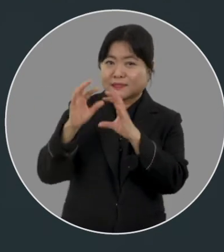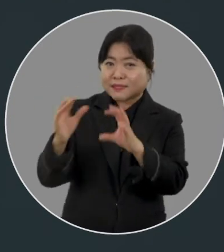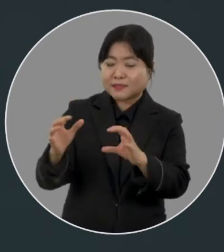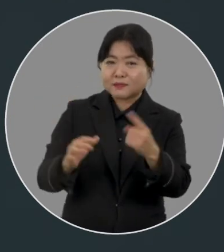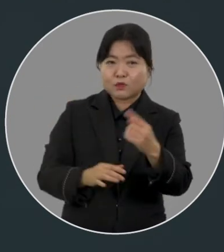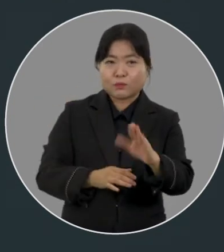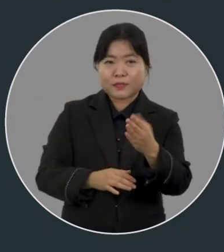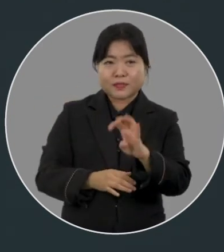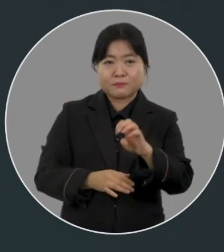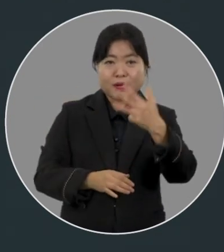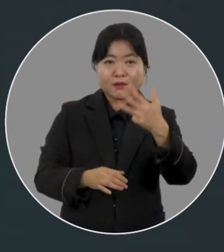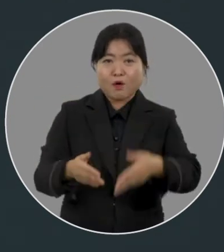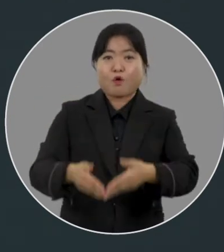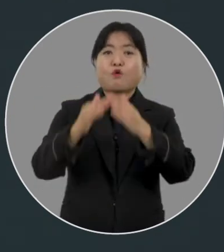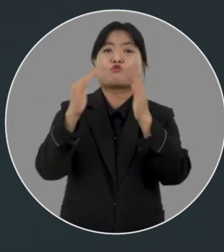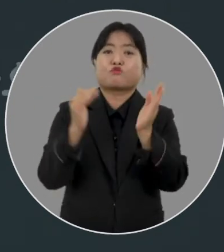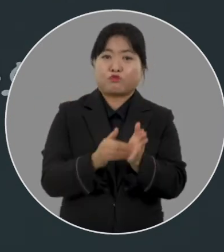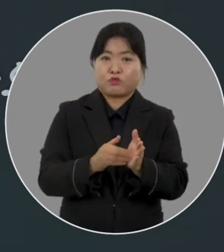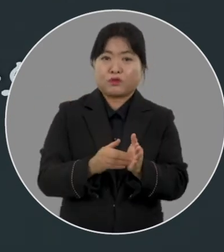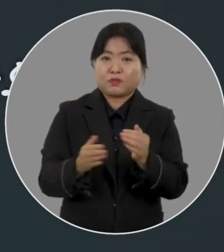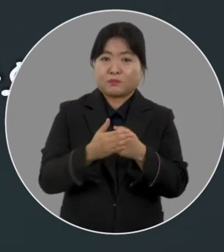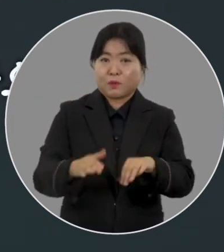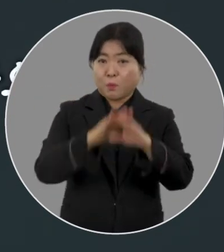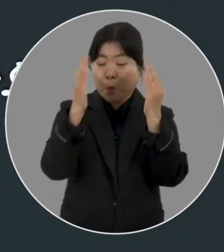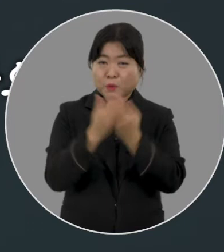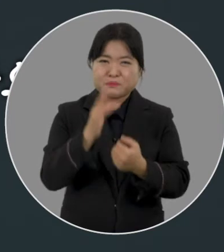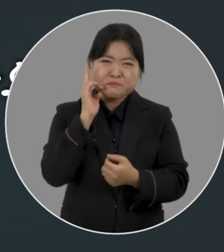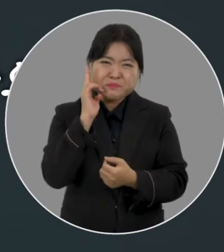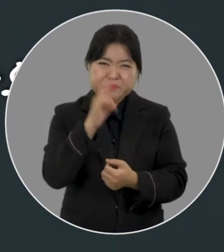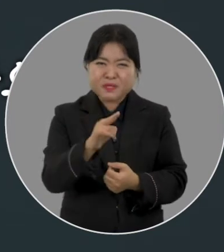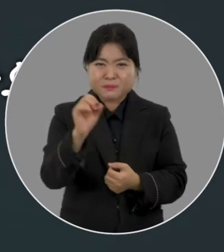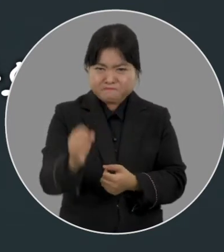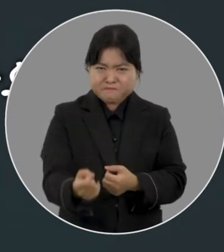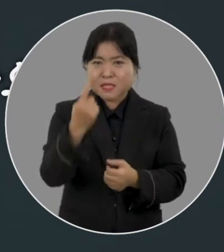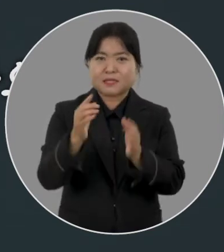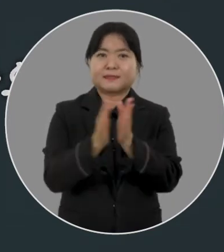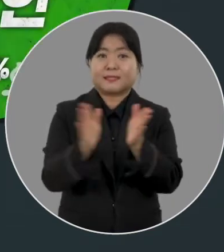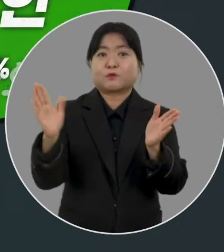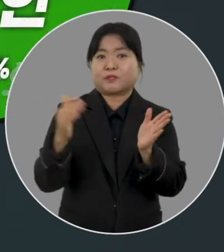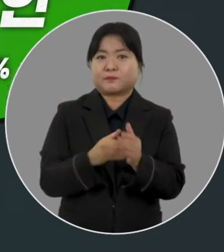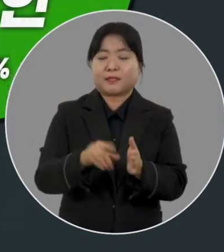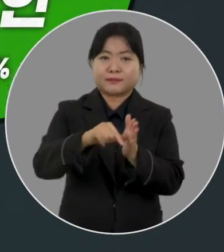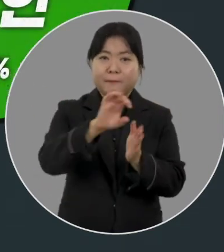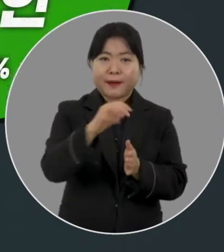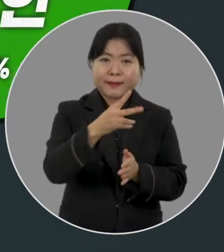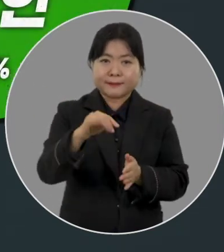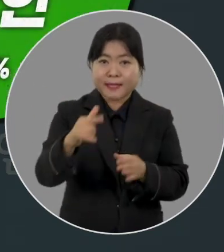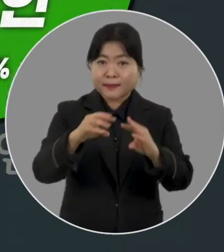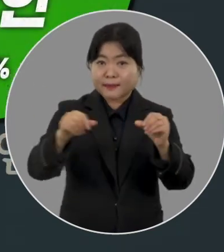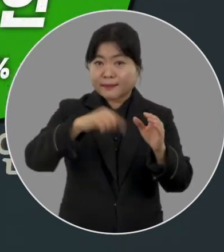이스라엘을 1948년 건국하면서 모든 비극이 잉태되기 시작했습니다. 당시 팔레스타인